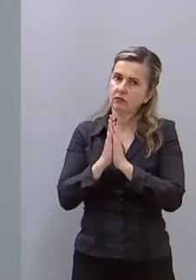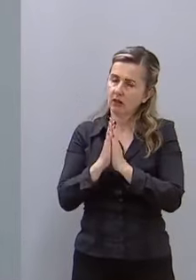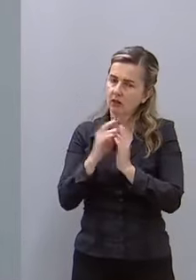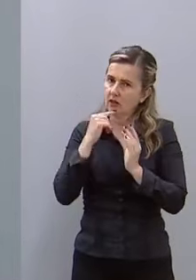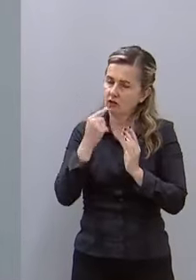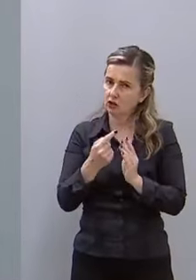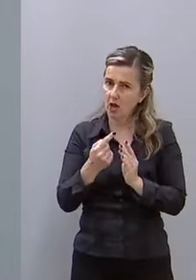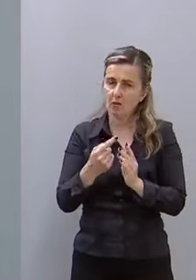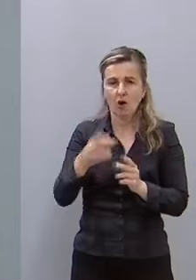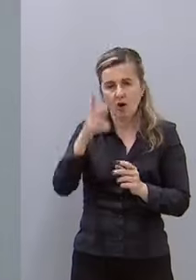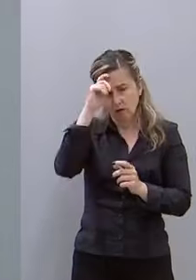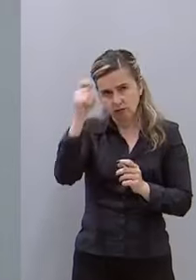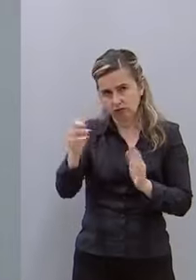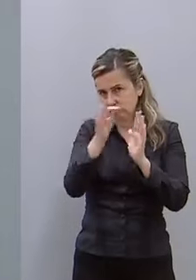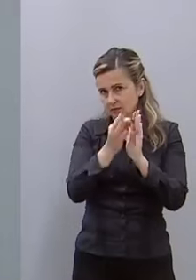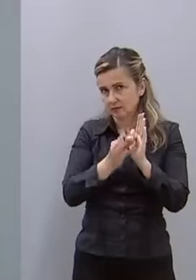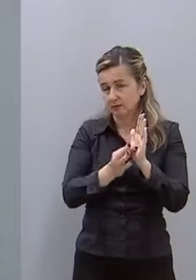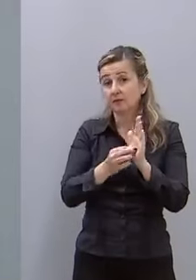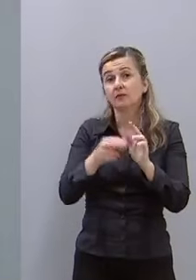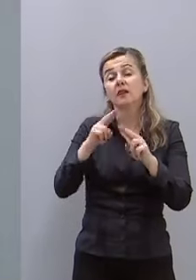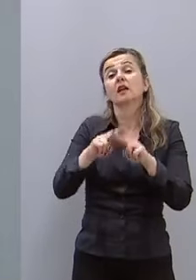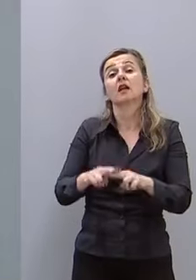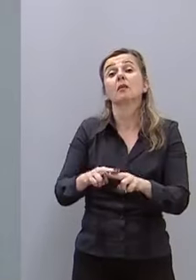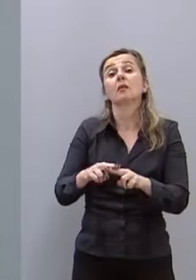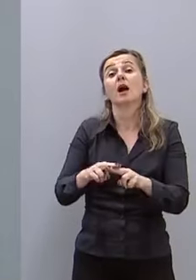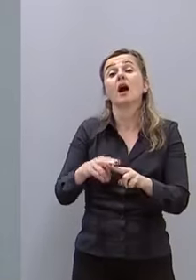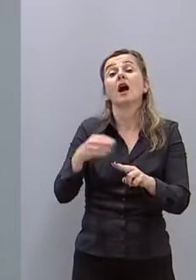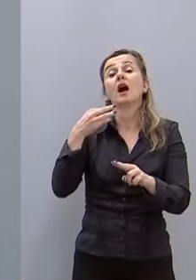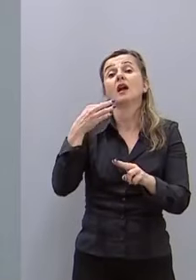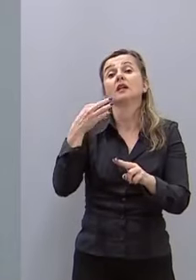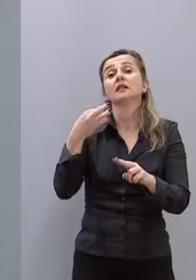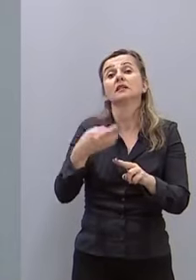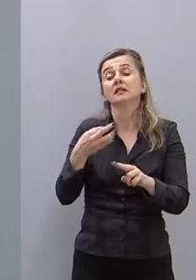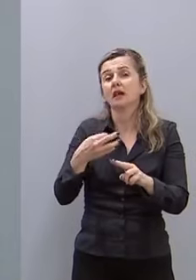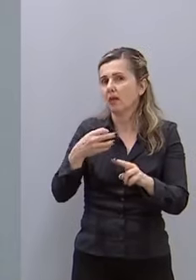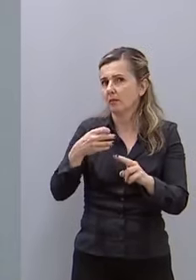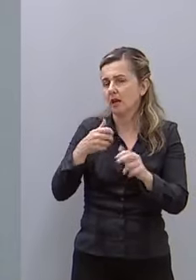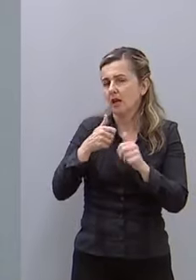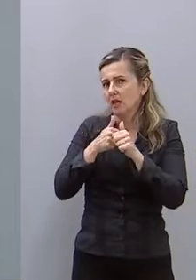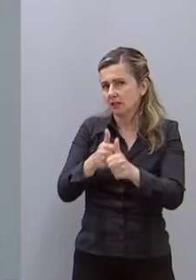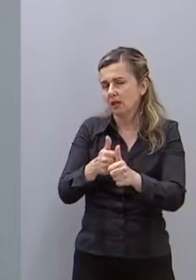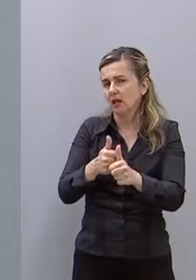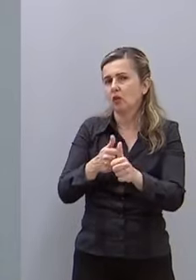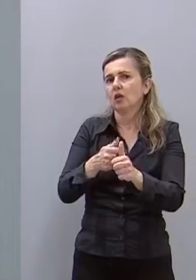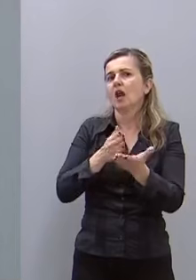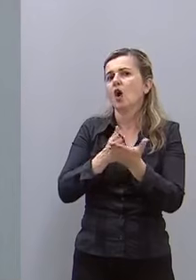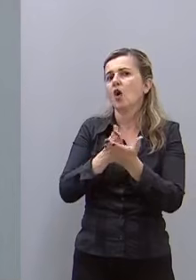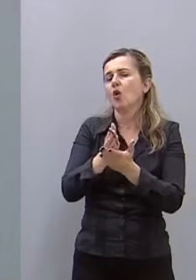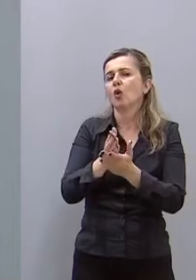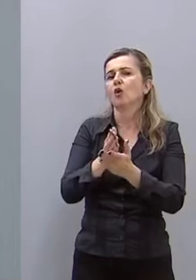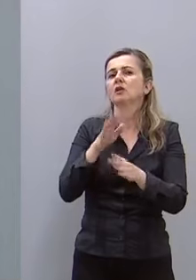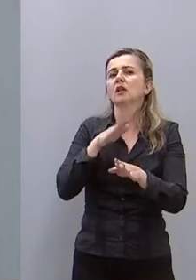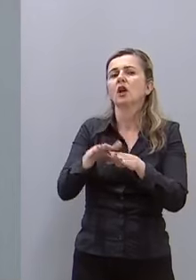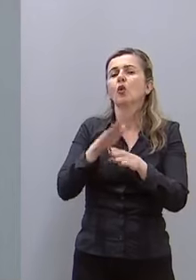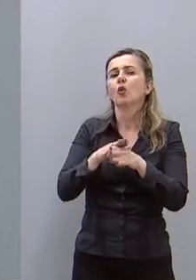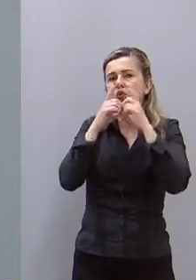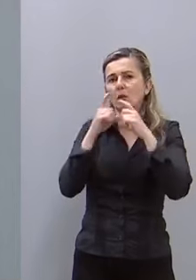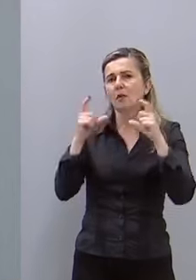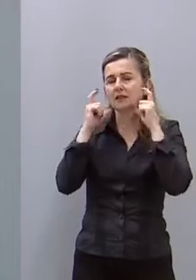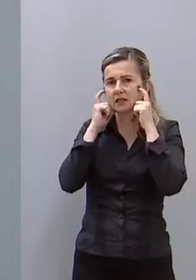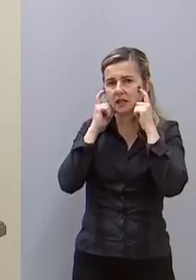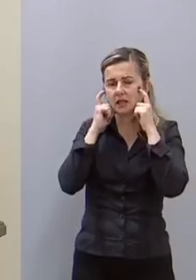rispettare le regole e restare ligi alle direttive che si danno sull'utilizzo della mascherina